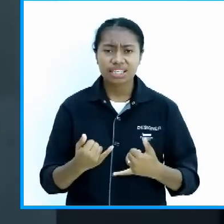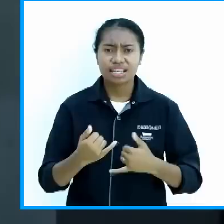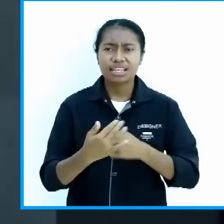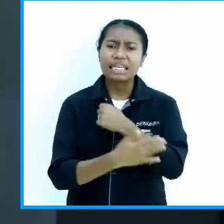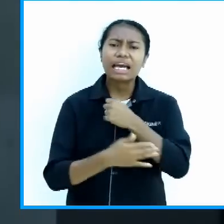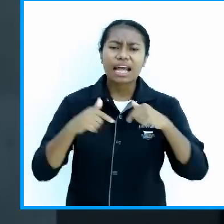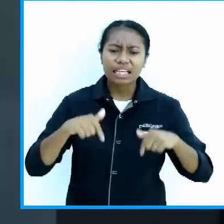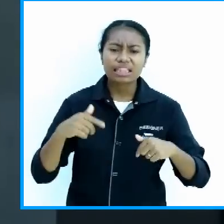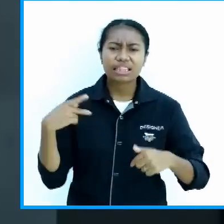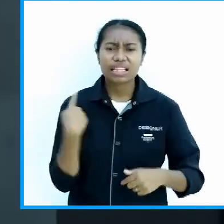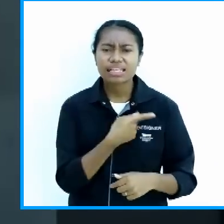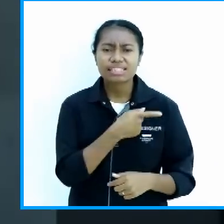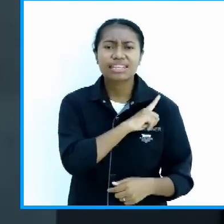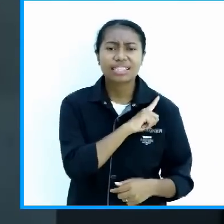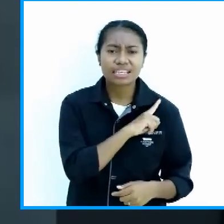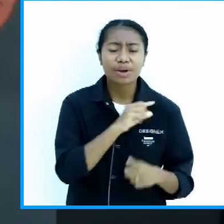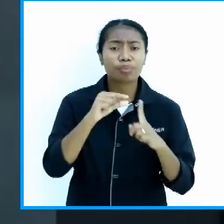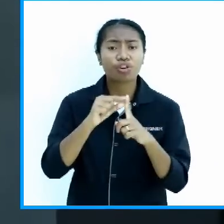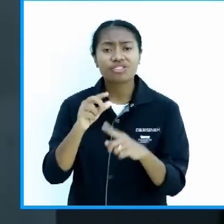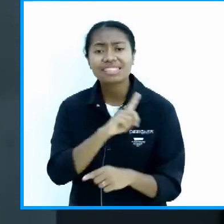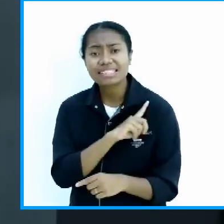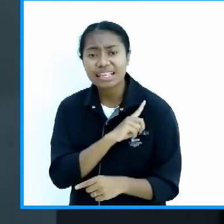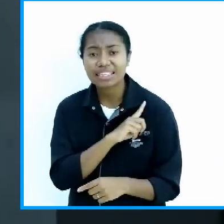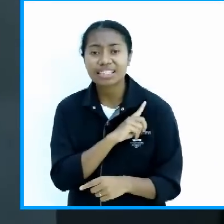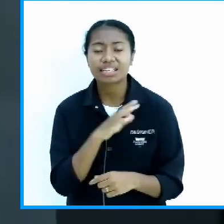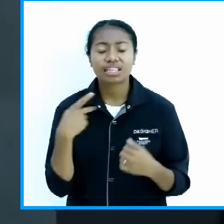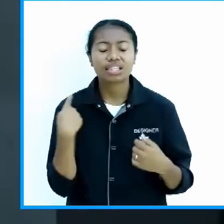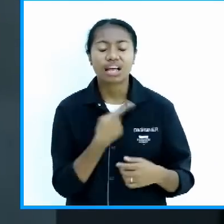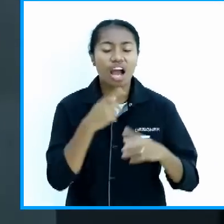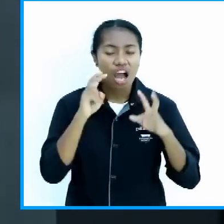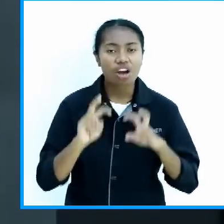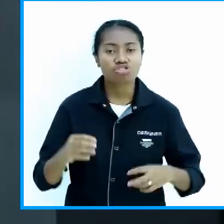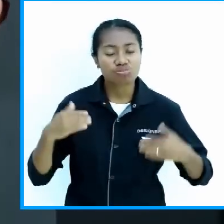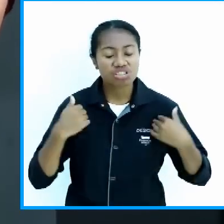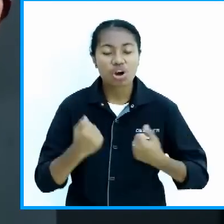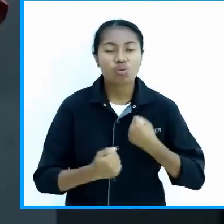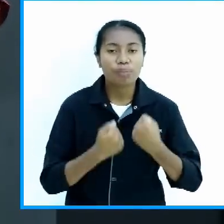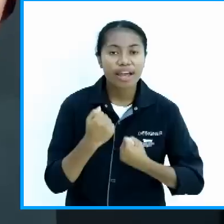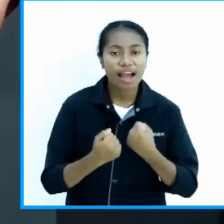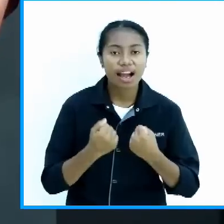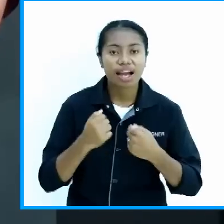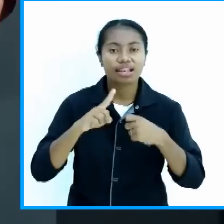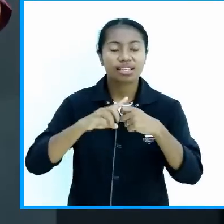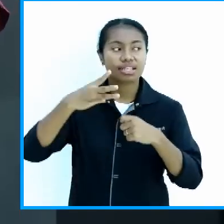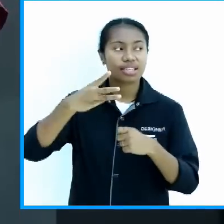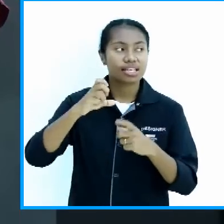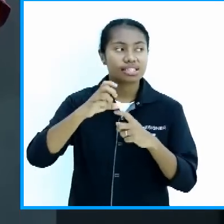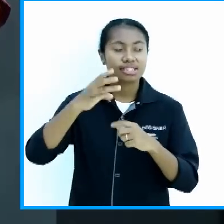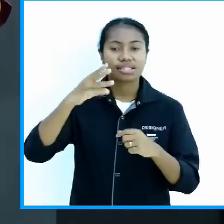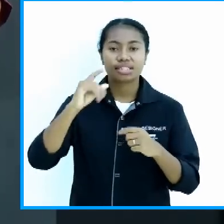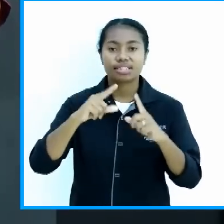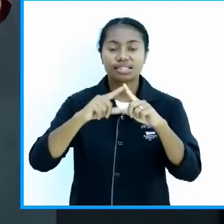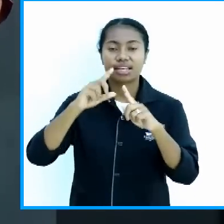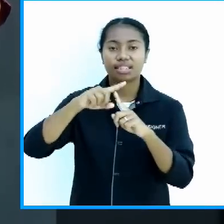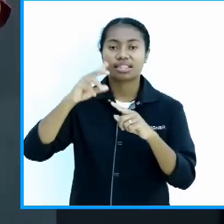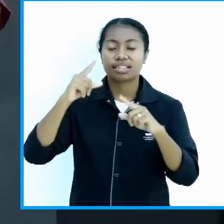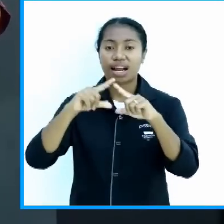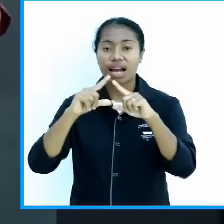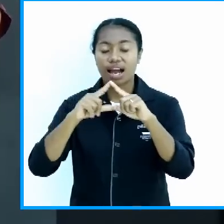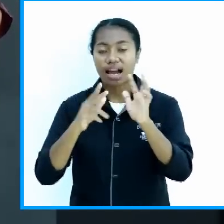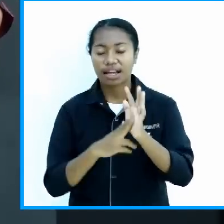kesejahteraan. Kamu harus upayakan kesejahteraan. Tidak perlu kamu bikin vaksin, tidak